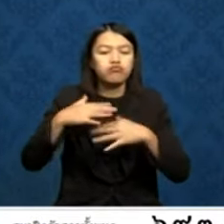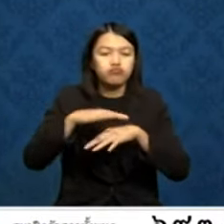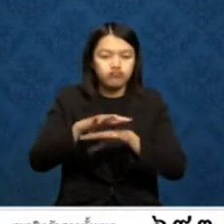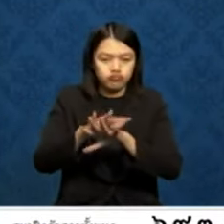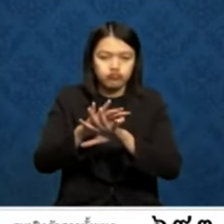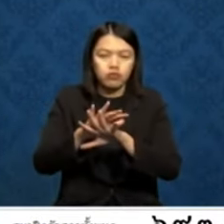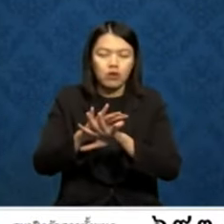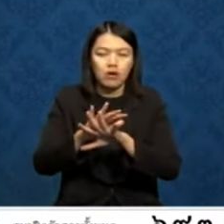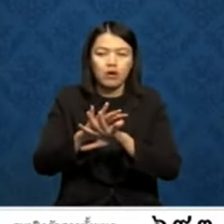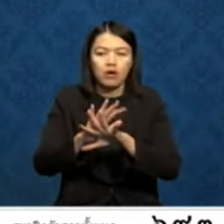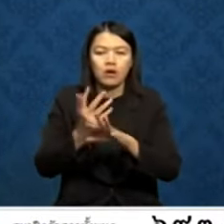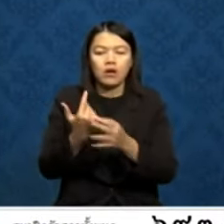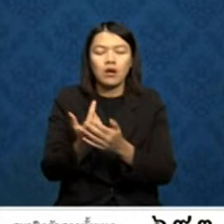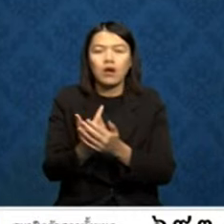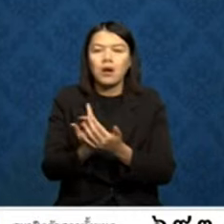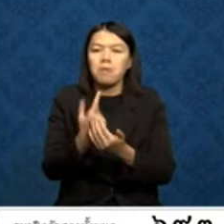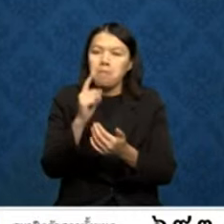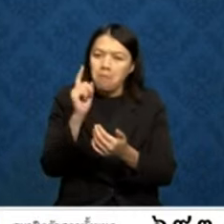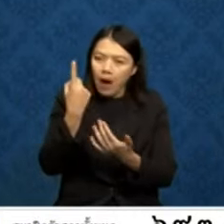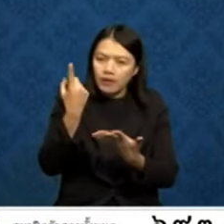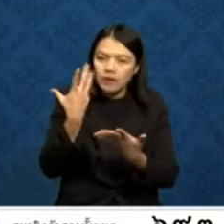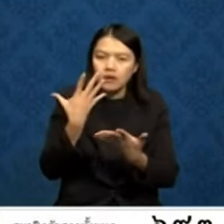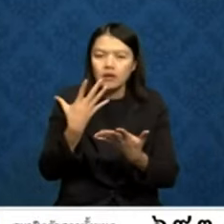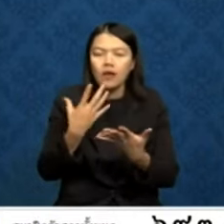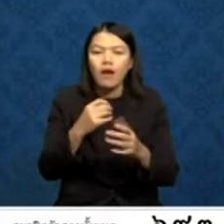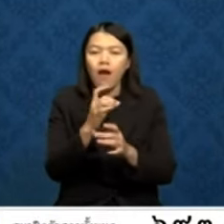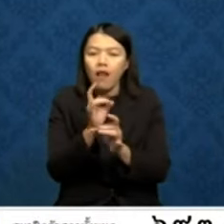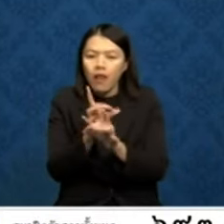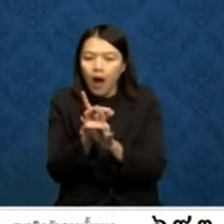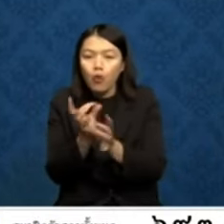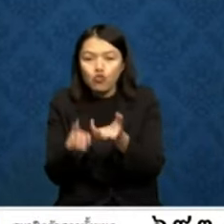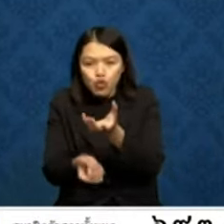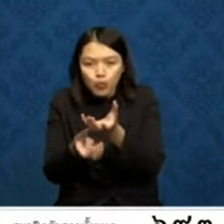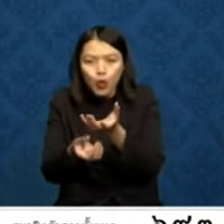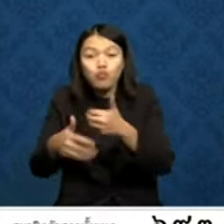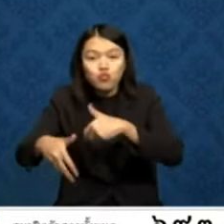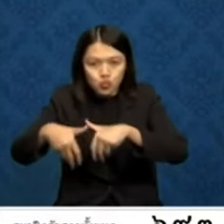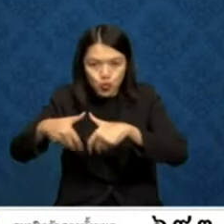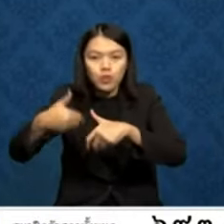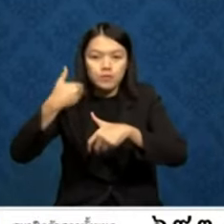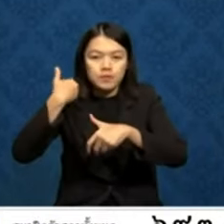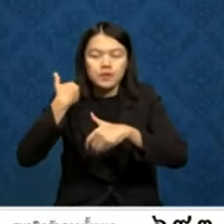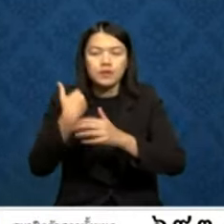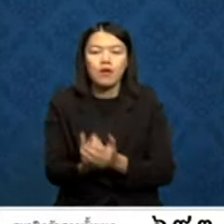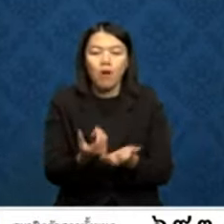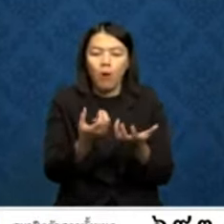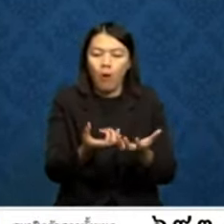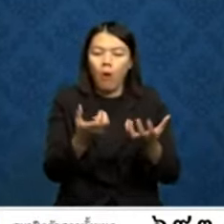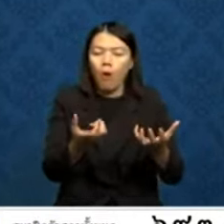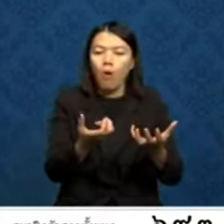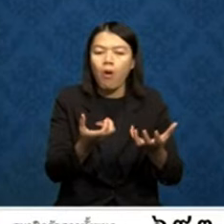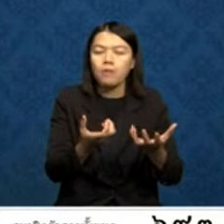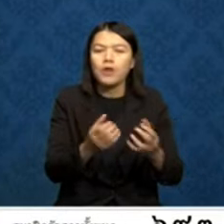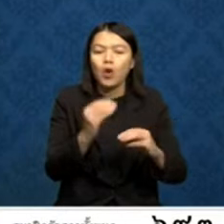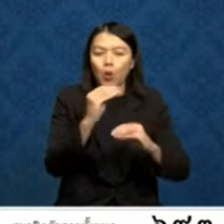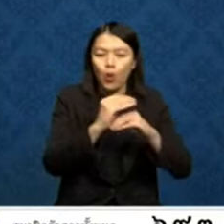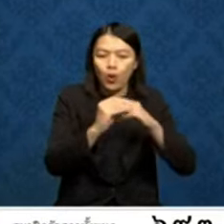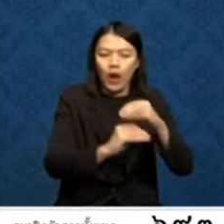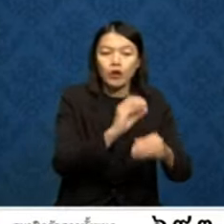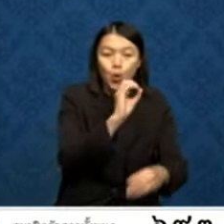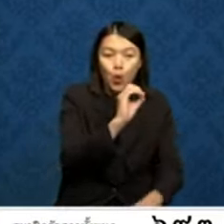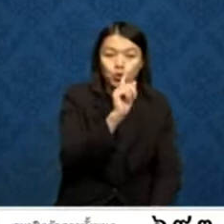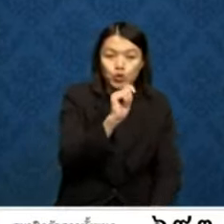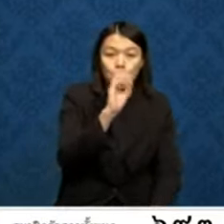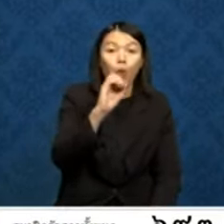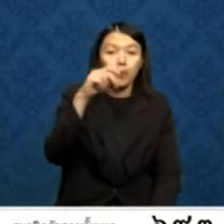ผสมผสานกับศิลปะร่วมสมัยและสุราชุมชนเพื่อยกระดับสินค้าโครงการ OTOP